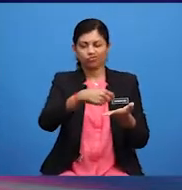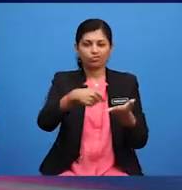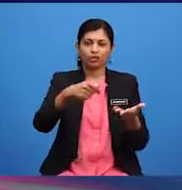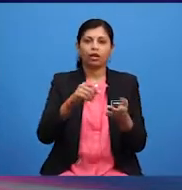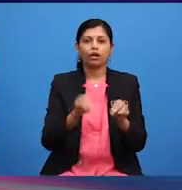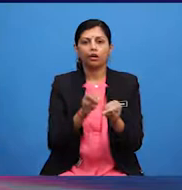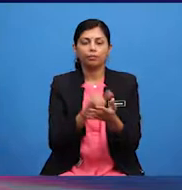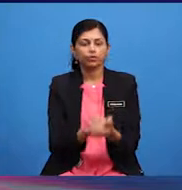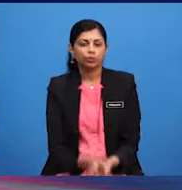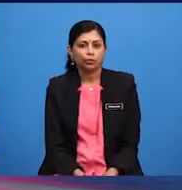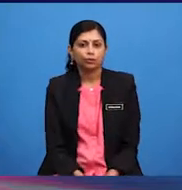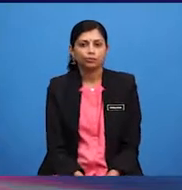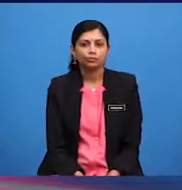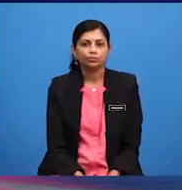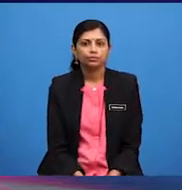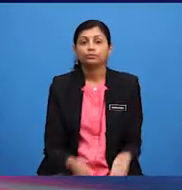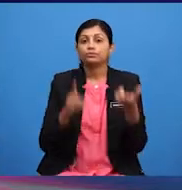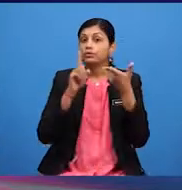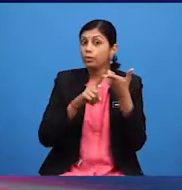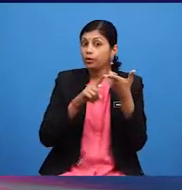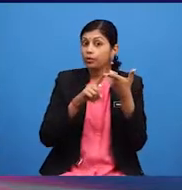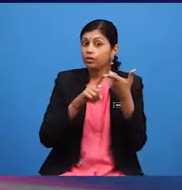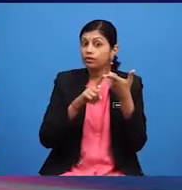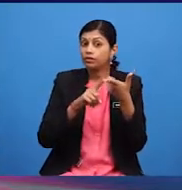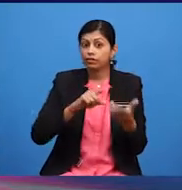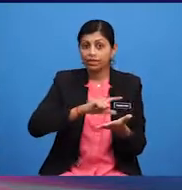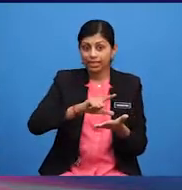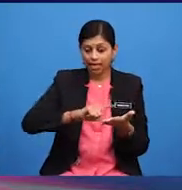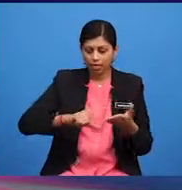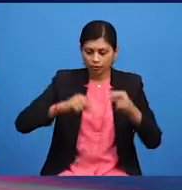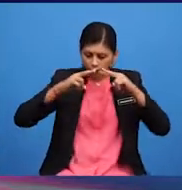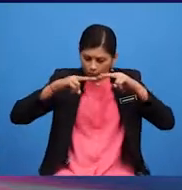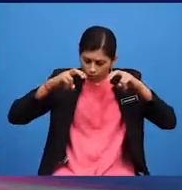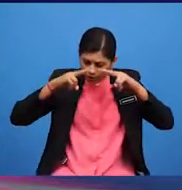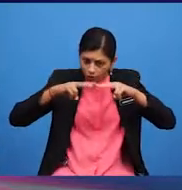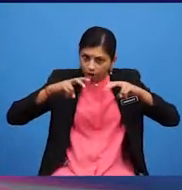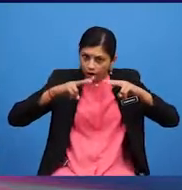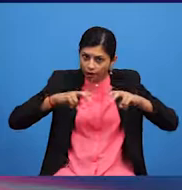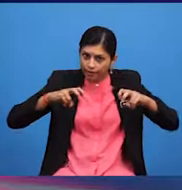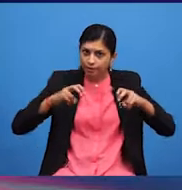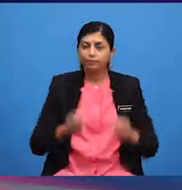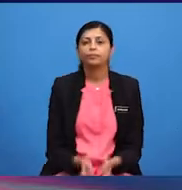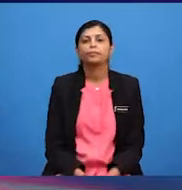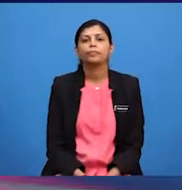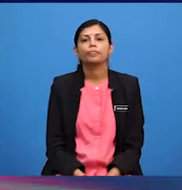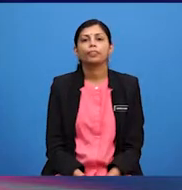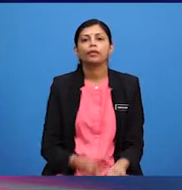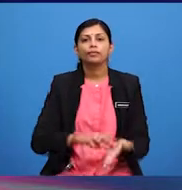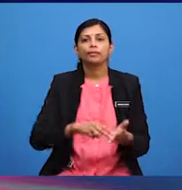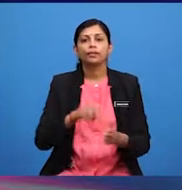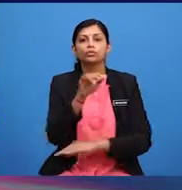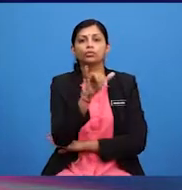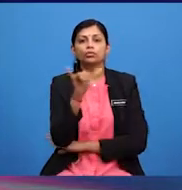Jenis lakaran yang kedua ialah lakaran penerokaan, iaitu